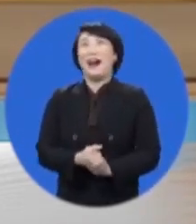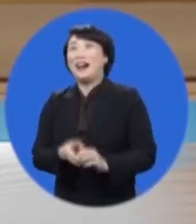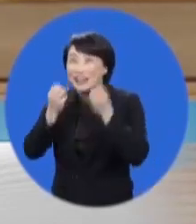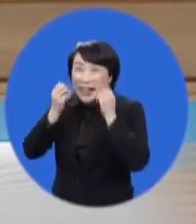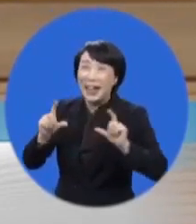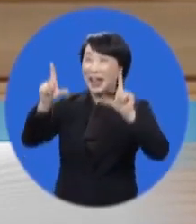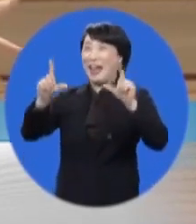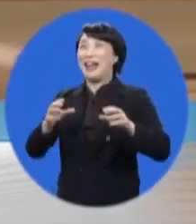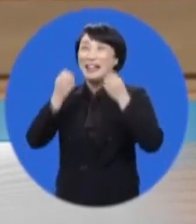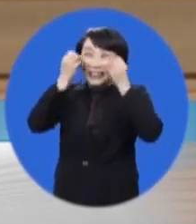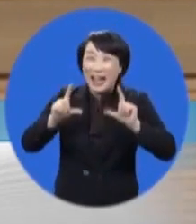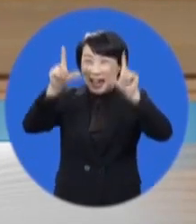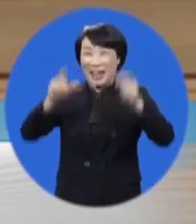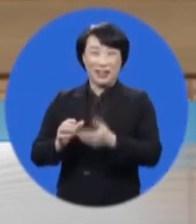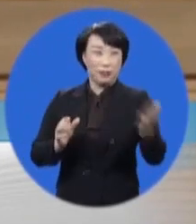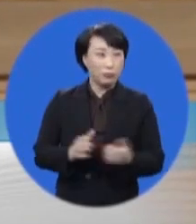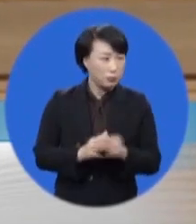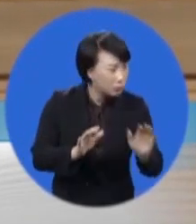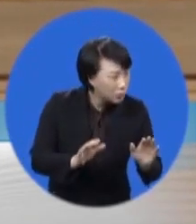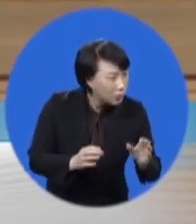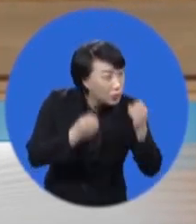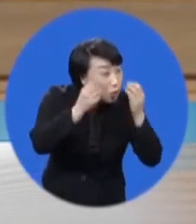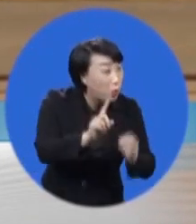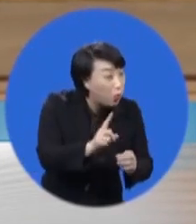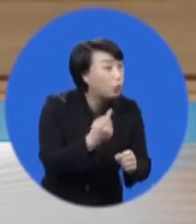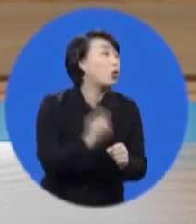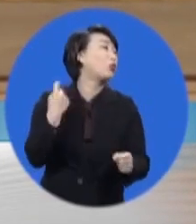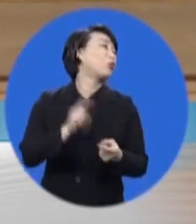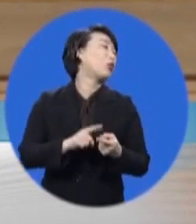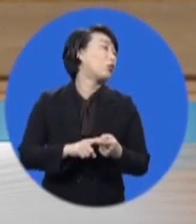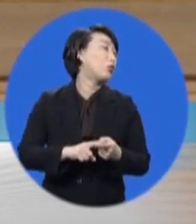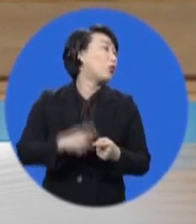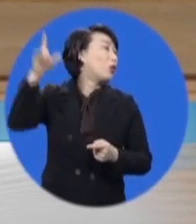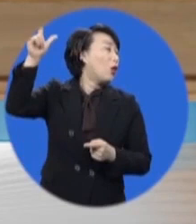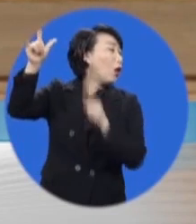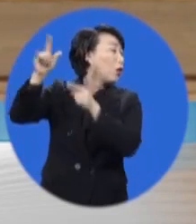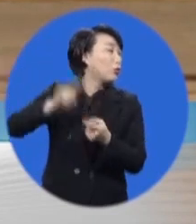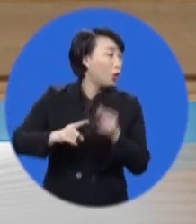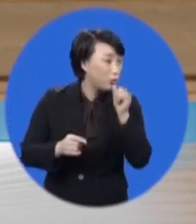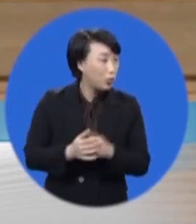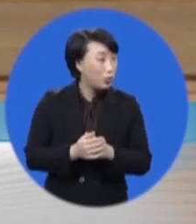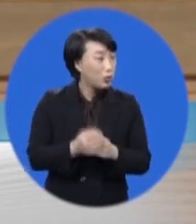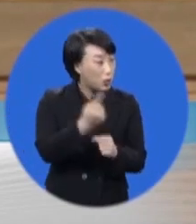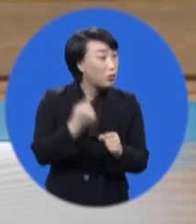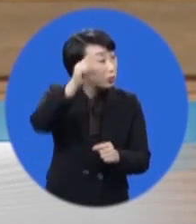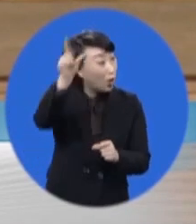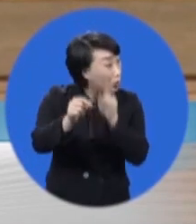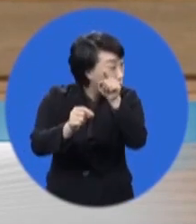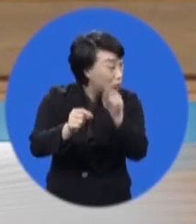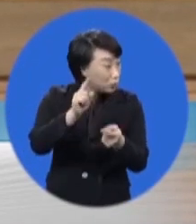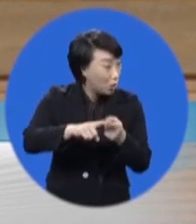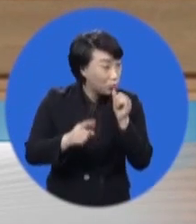새해다, 신년이다. 무엇이 새고요? 작년이 떴던 해가 그냥 떠 있고, 작년이 있던 달도 그냥